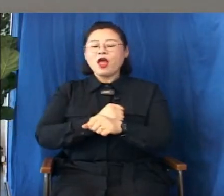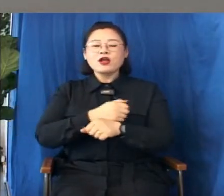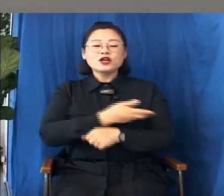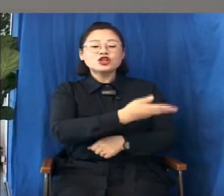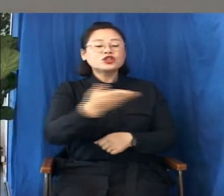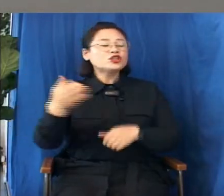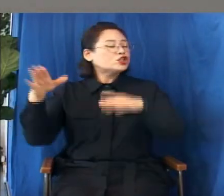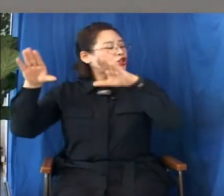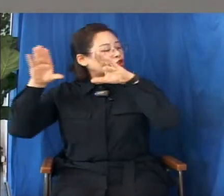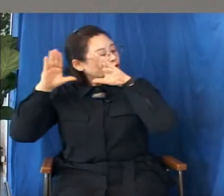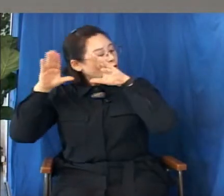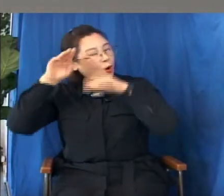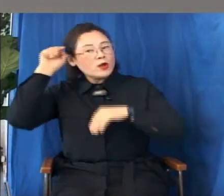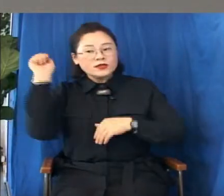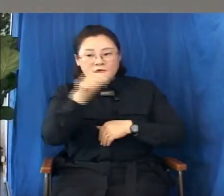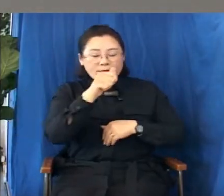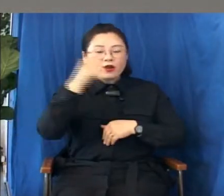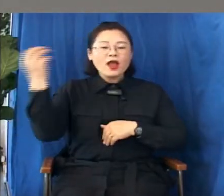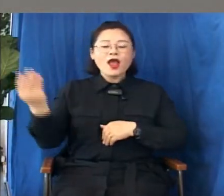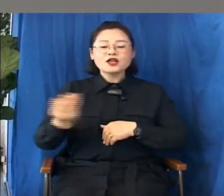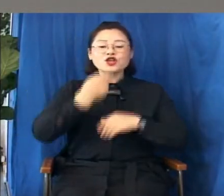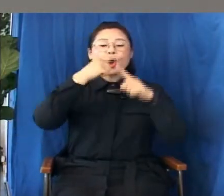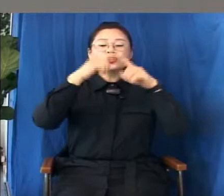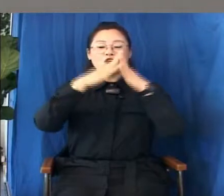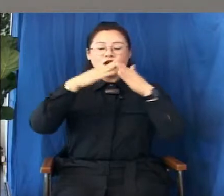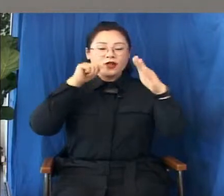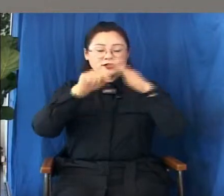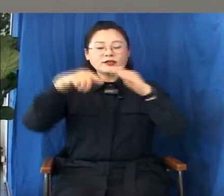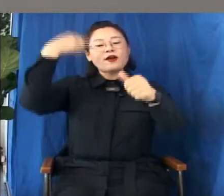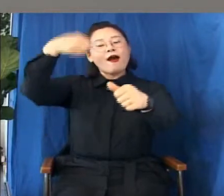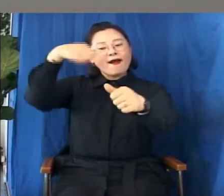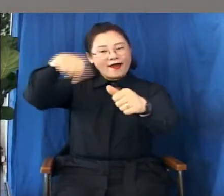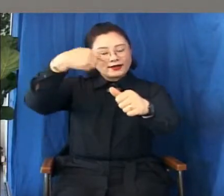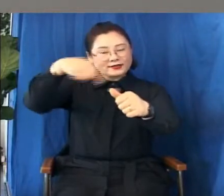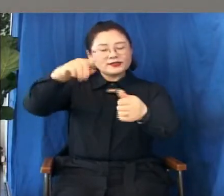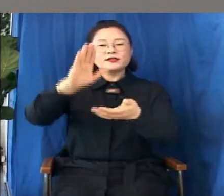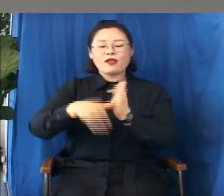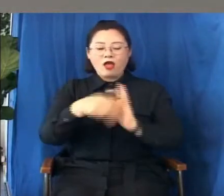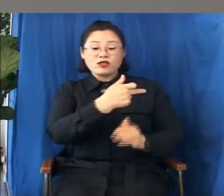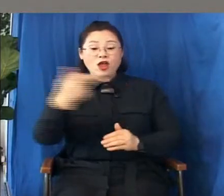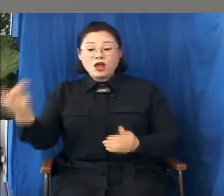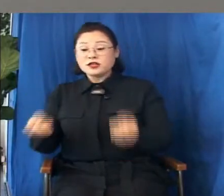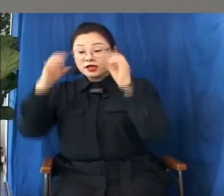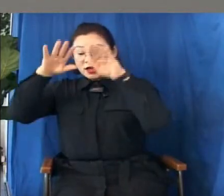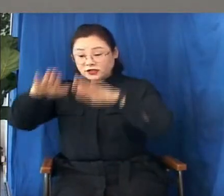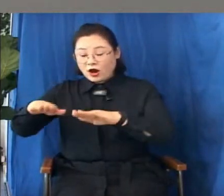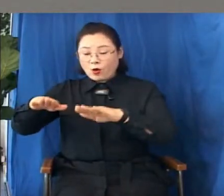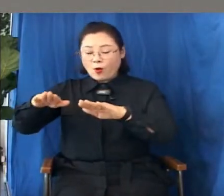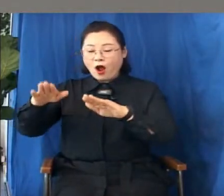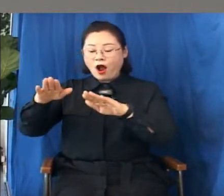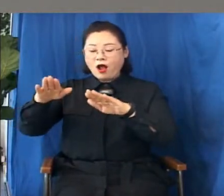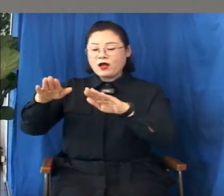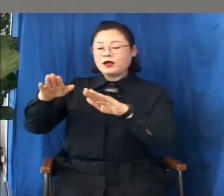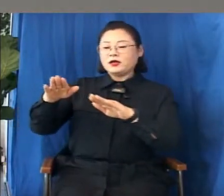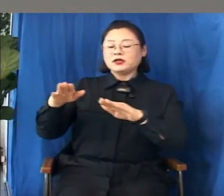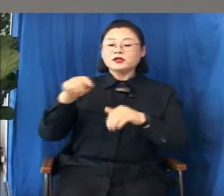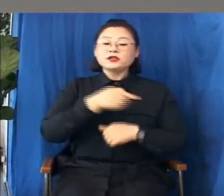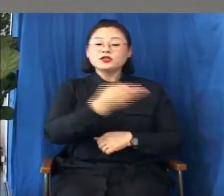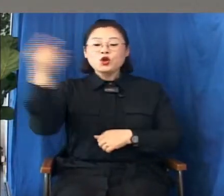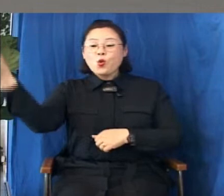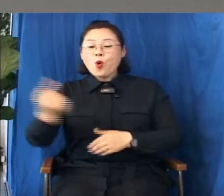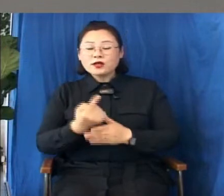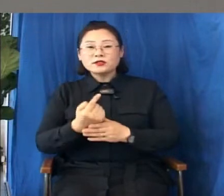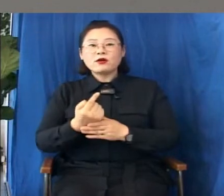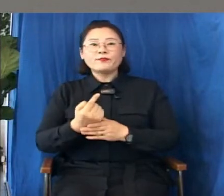들어가서 가르치더니 대제사장과 그와 함께 있는 사람들이 와서 공회와 이스라엘 족속의 원로들을